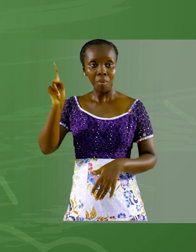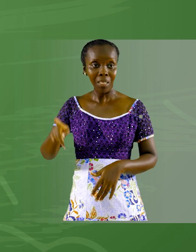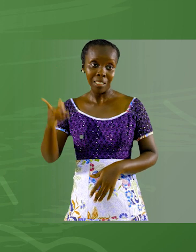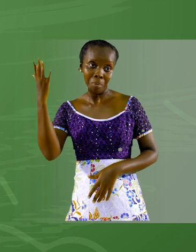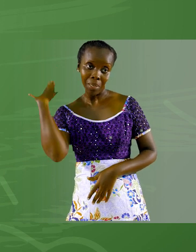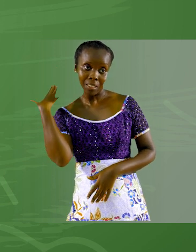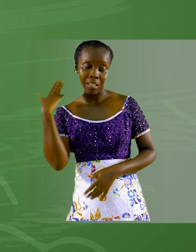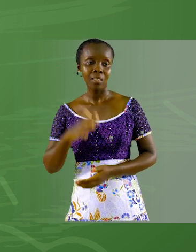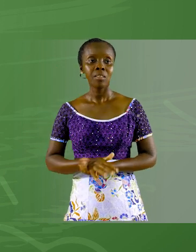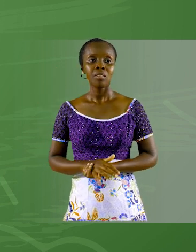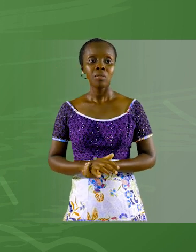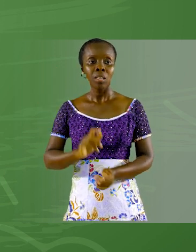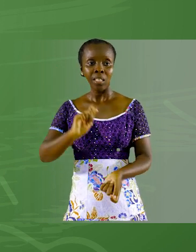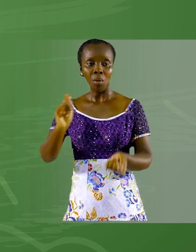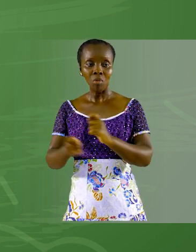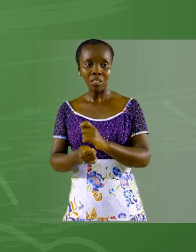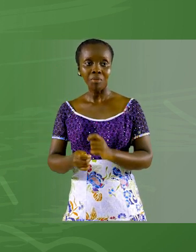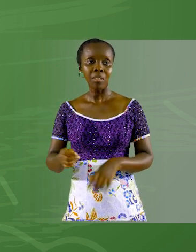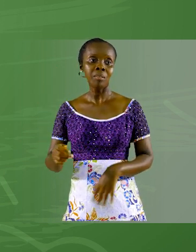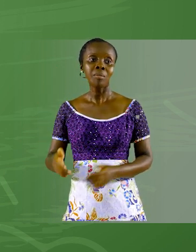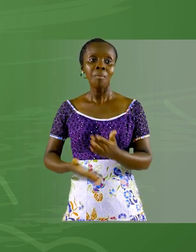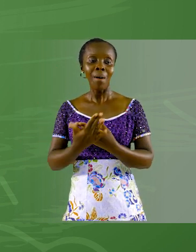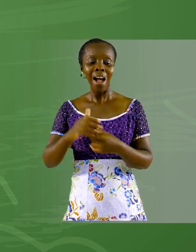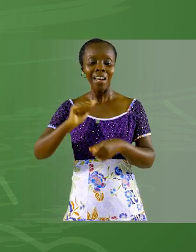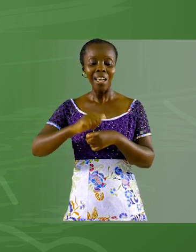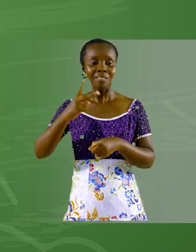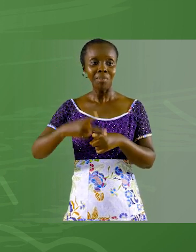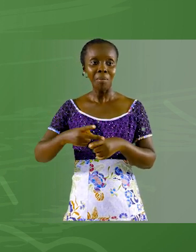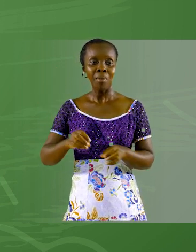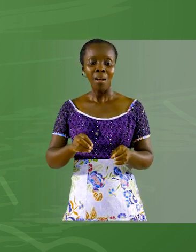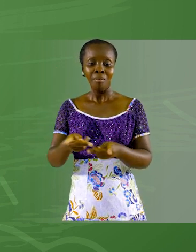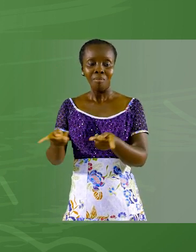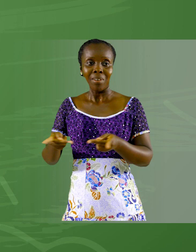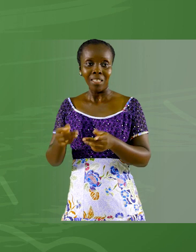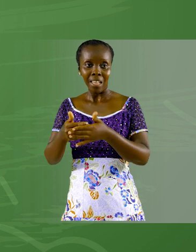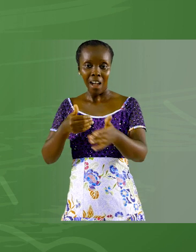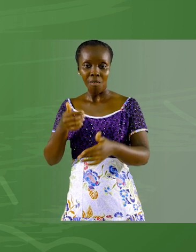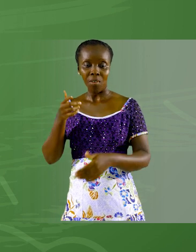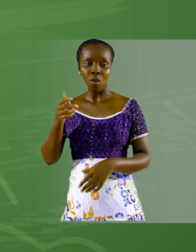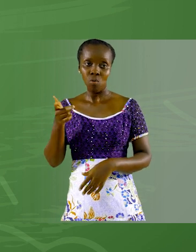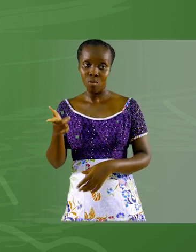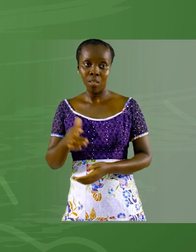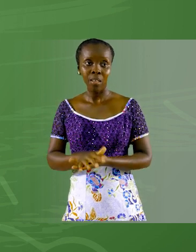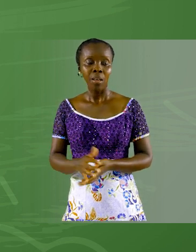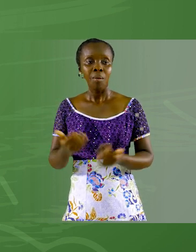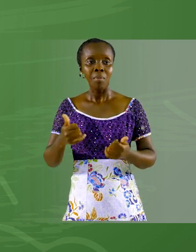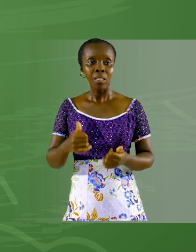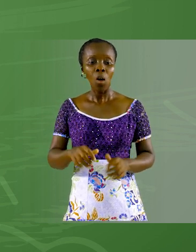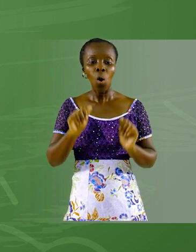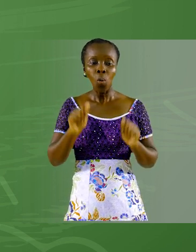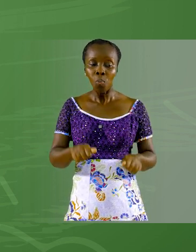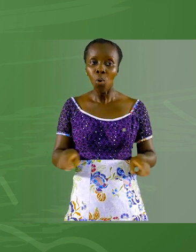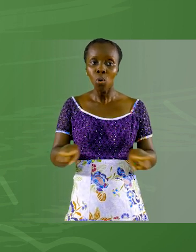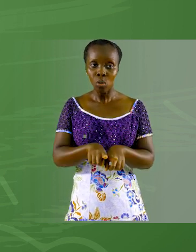passé qui est modifié par l'adverbe placé avant lui. Mais on peut aussi placer l'adverbe après